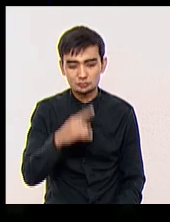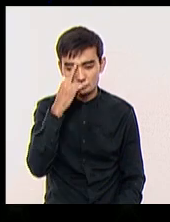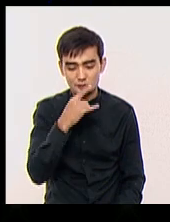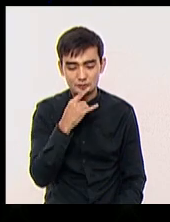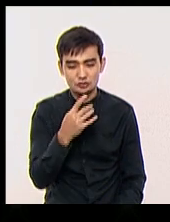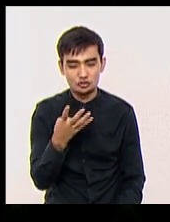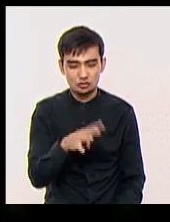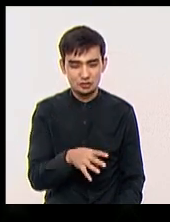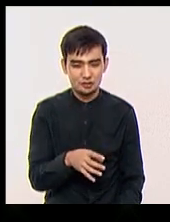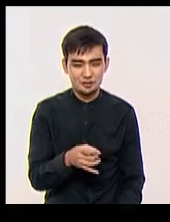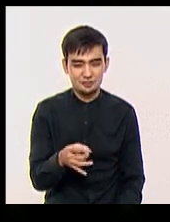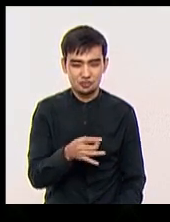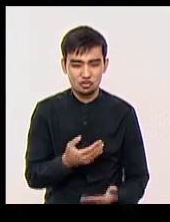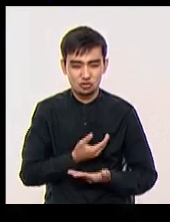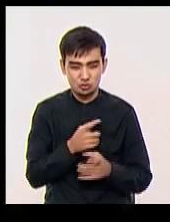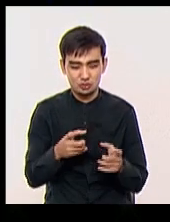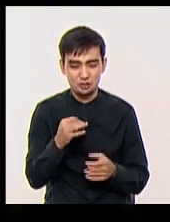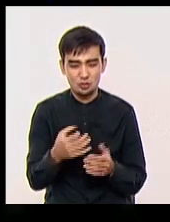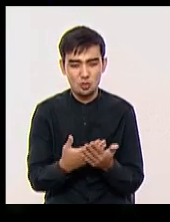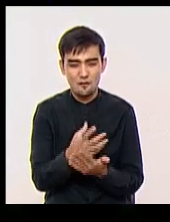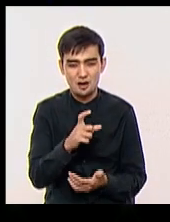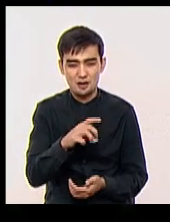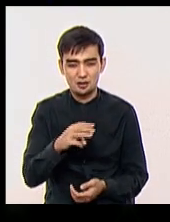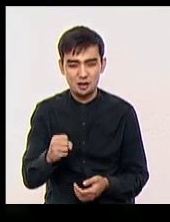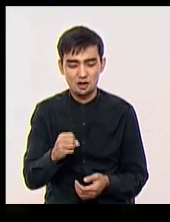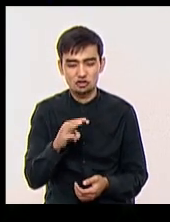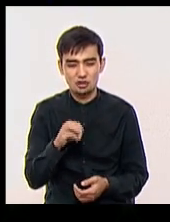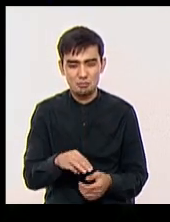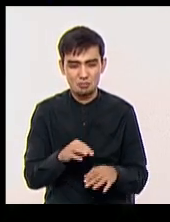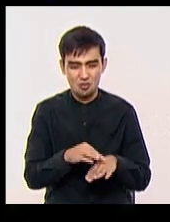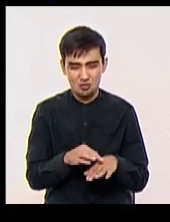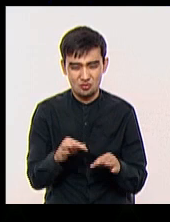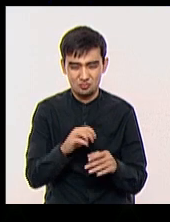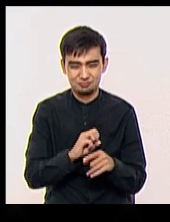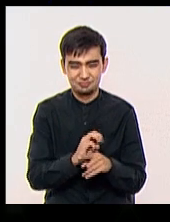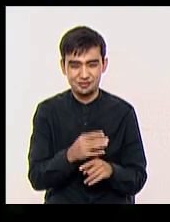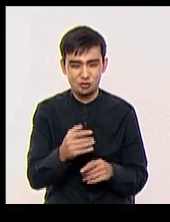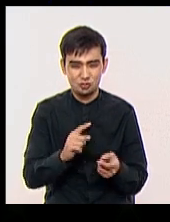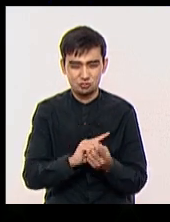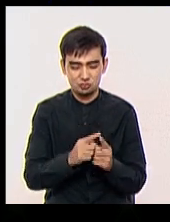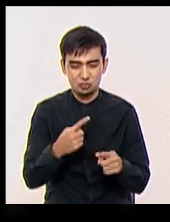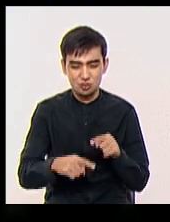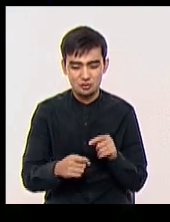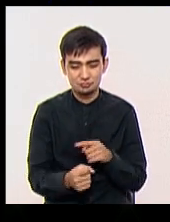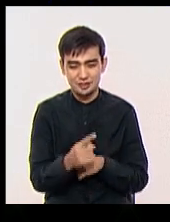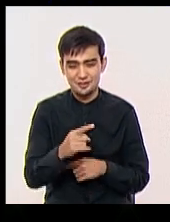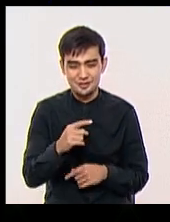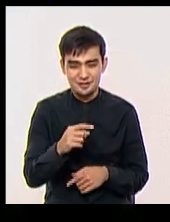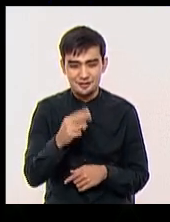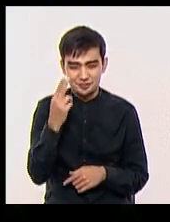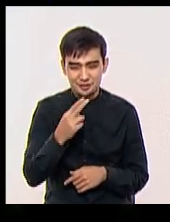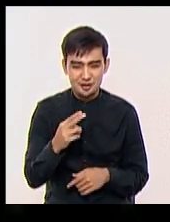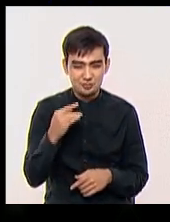Қазақстанның 4 өңірінде тұратын азаматтардан жаңа ета штамның белгілері анықталған. Нұр-Сұлтан қаласы, Қарағанды мен Павлодар